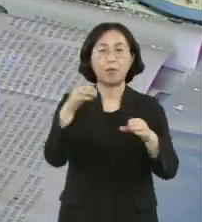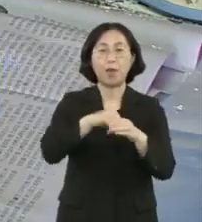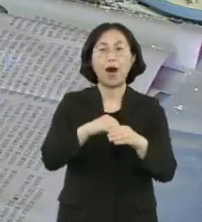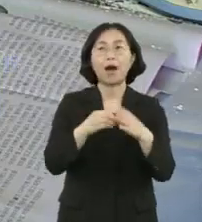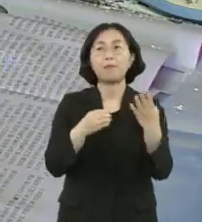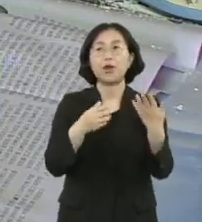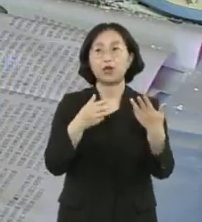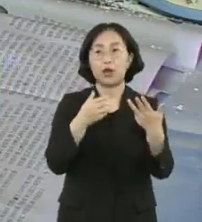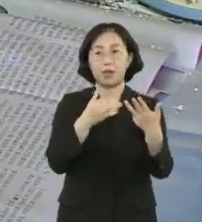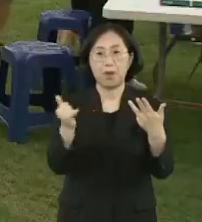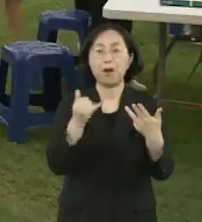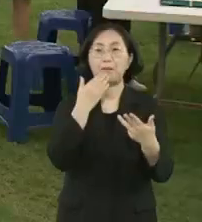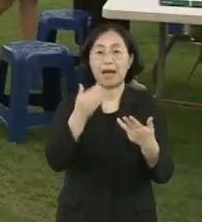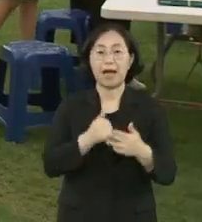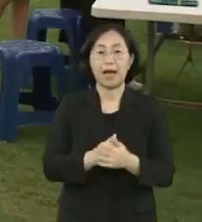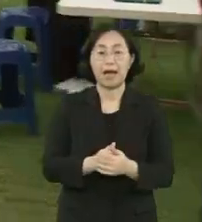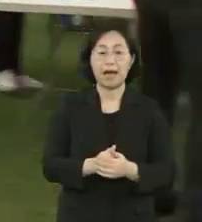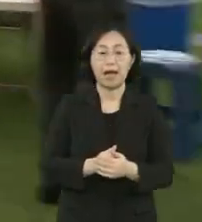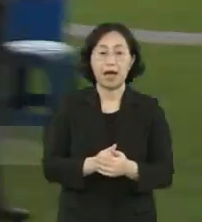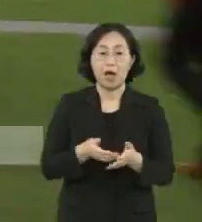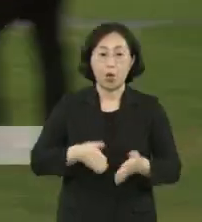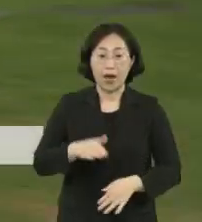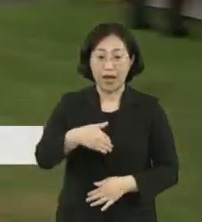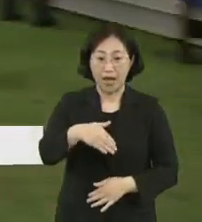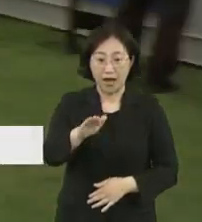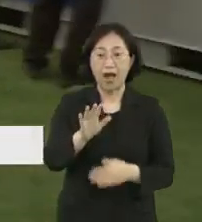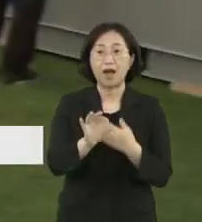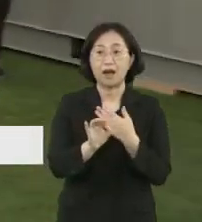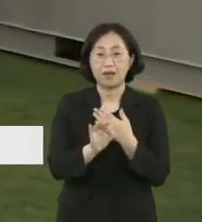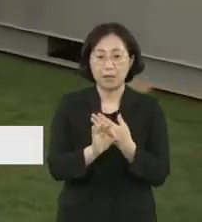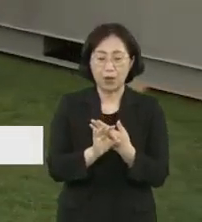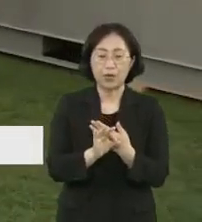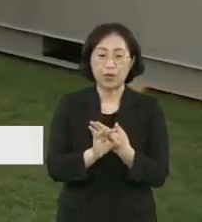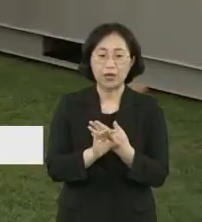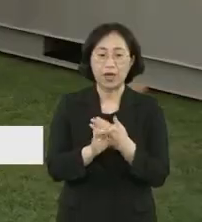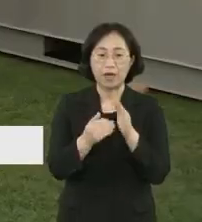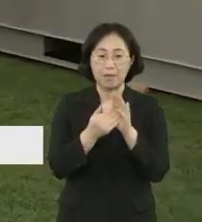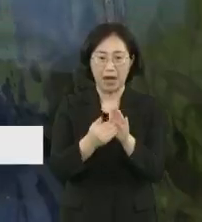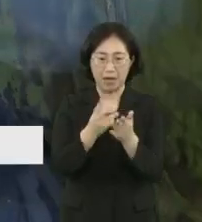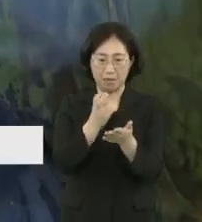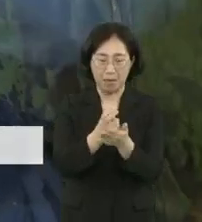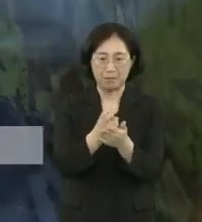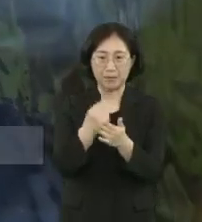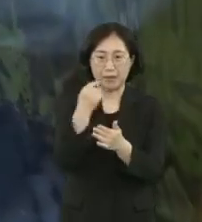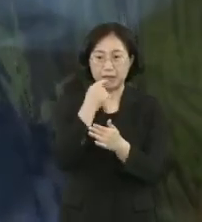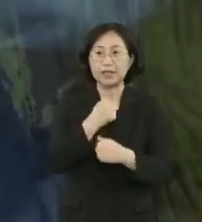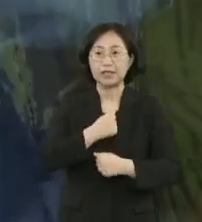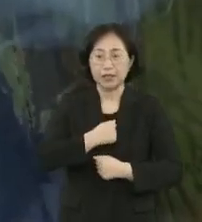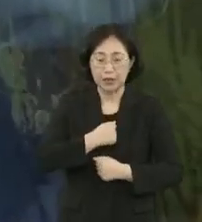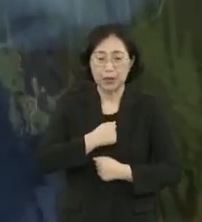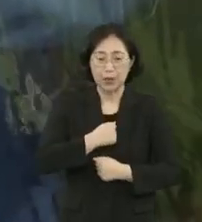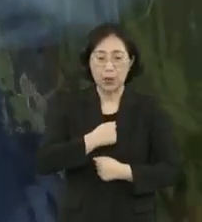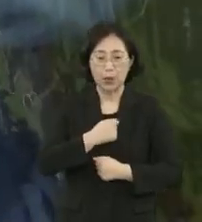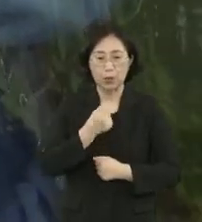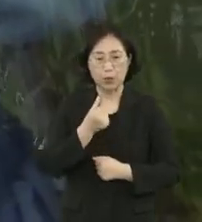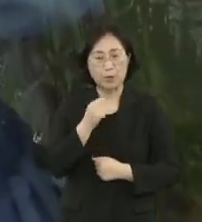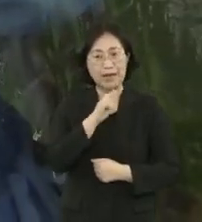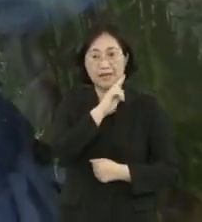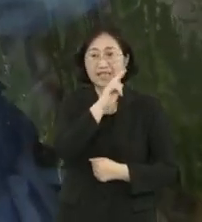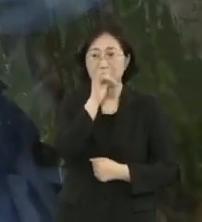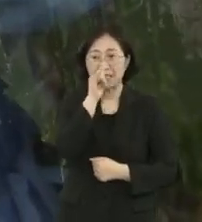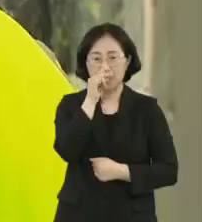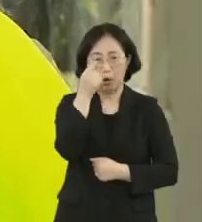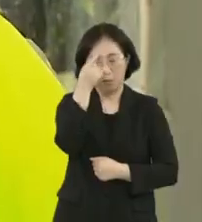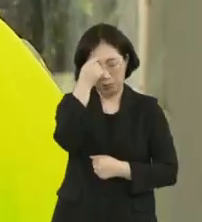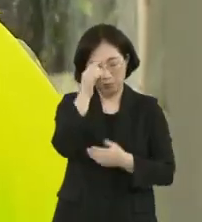때문입니다. 방역당국은 불가피하게 고향 방문을 하더라도 방역수칙을 철저히 지키고 조금만 증상이나 이상이